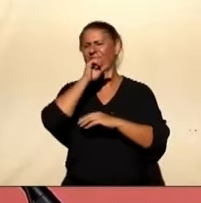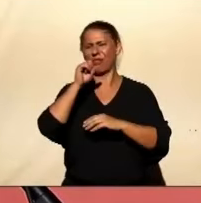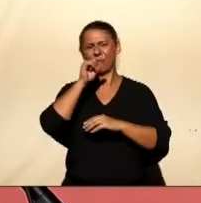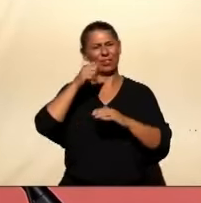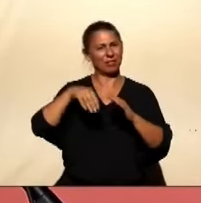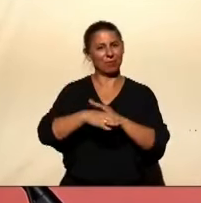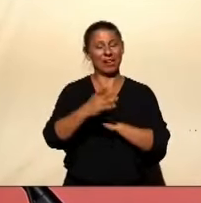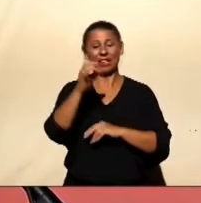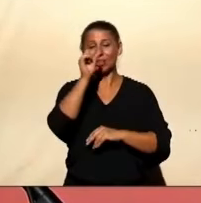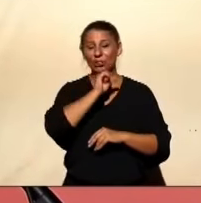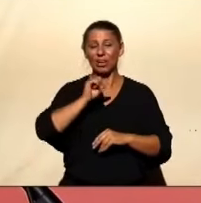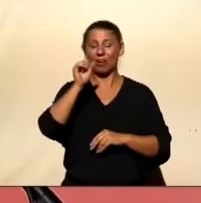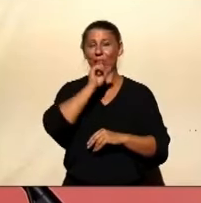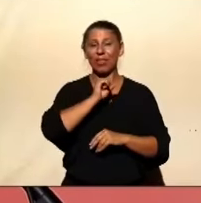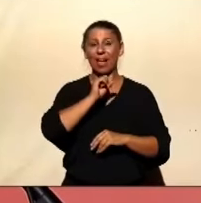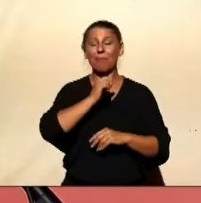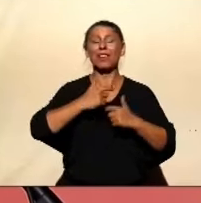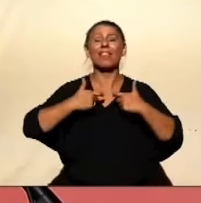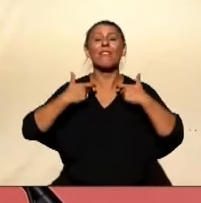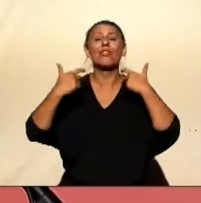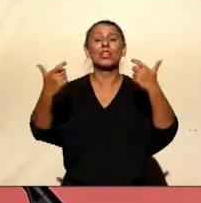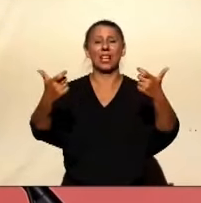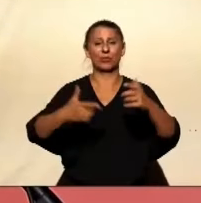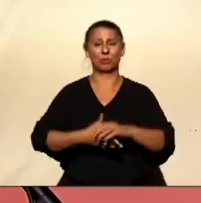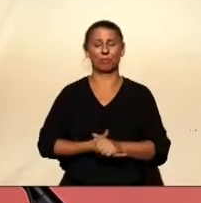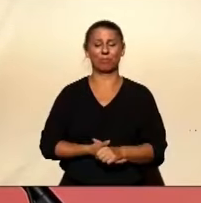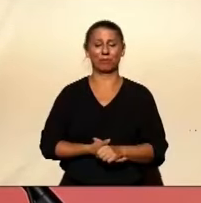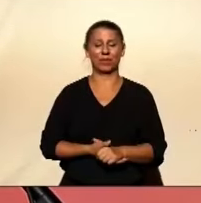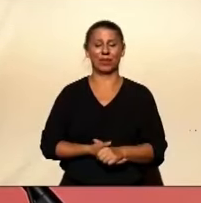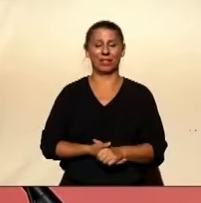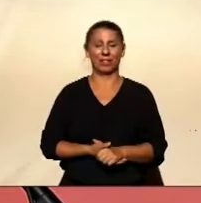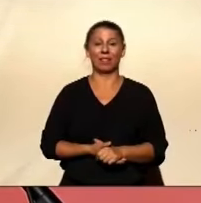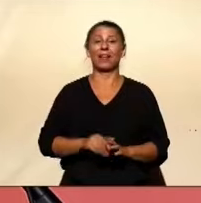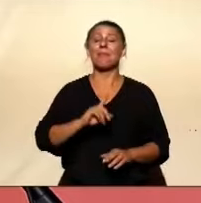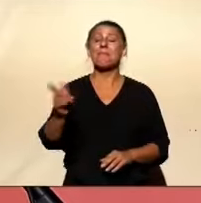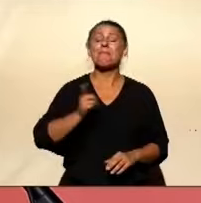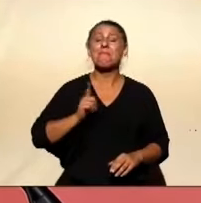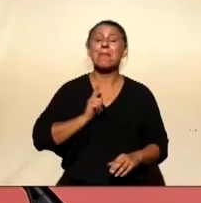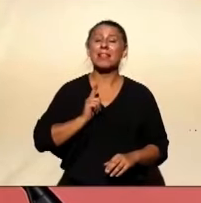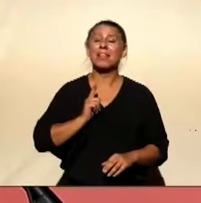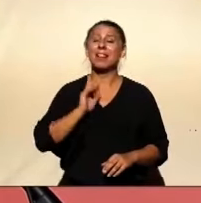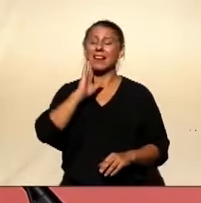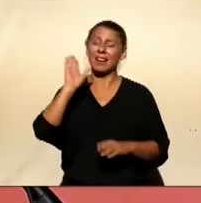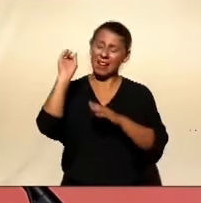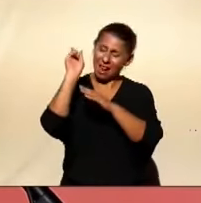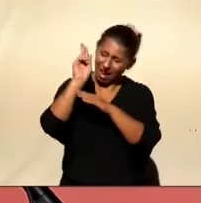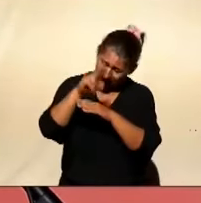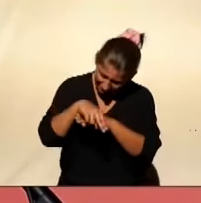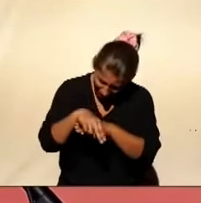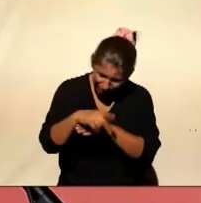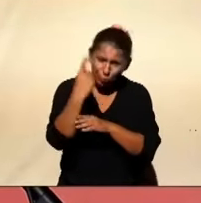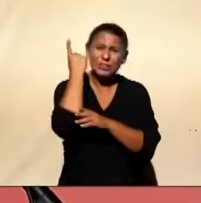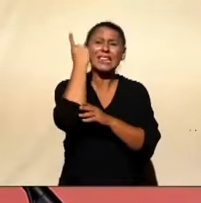το τραγουδάμε και το φωνάζουμε. Μην καρτεράτε να λυγίσουμε ούτε για